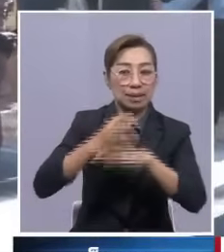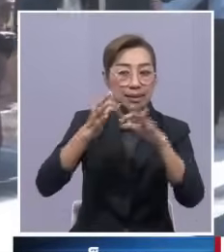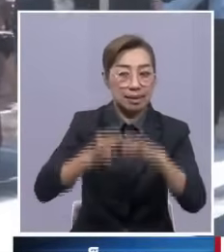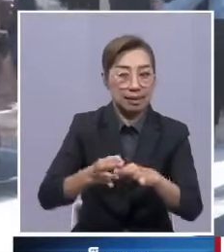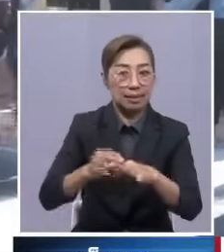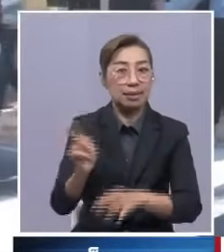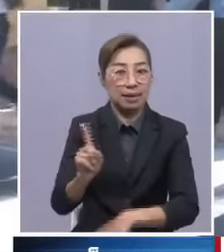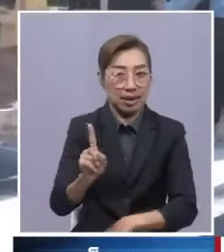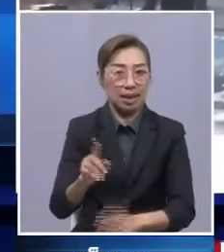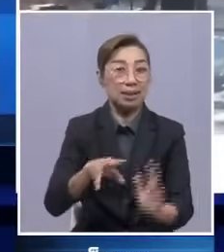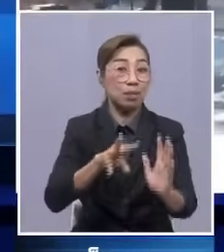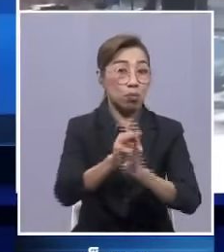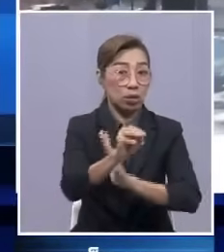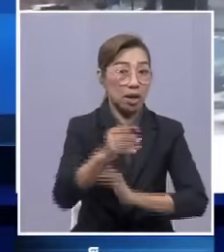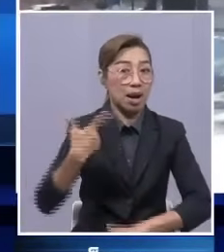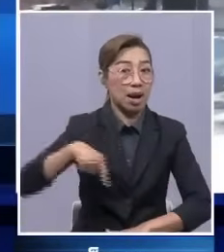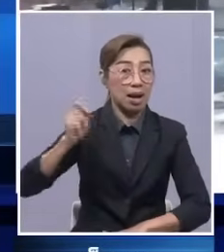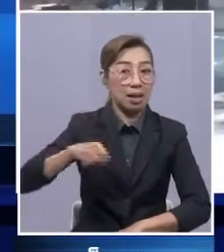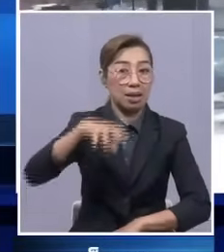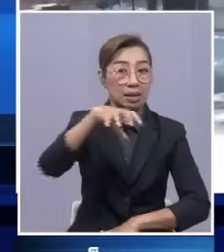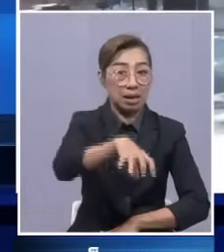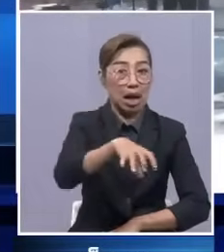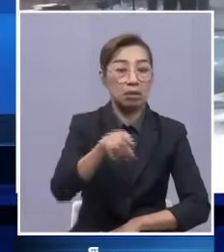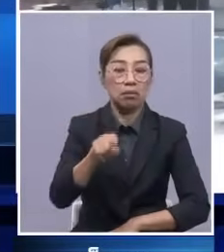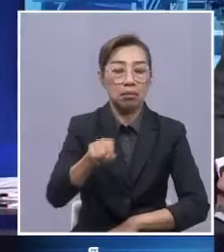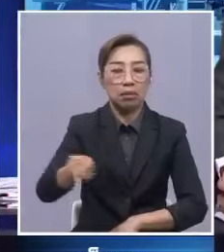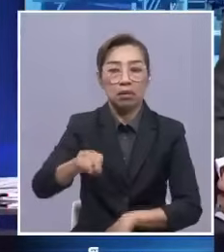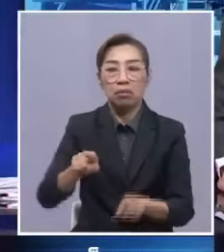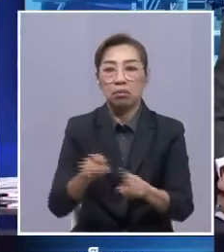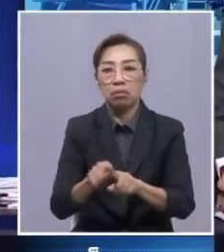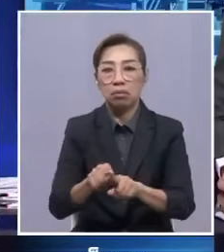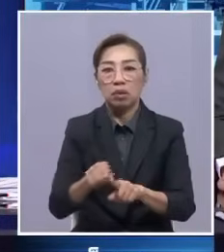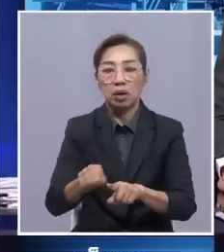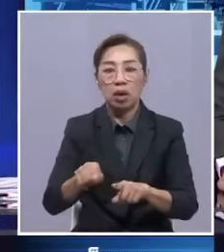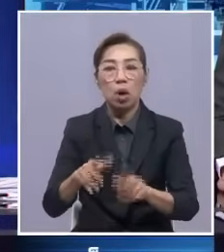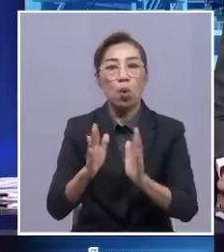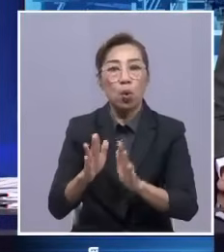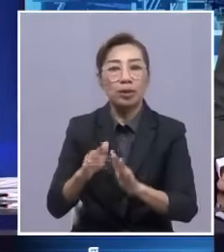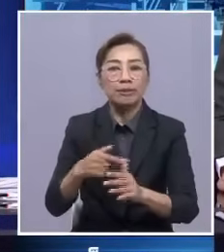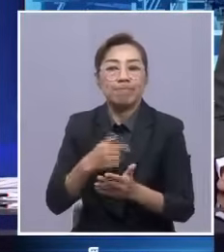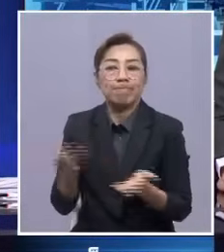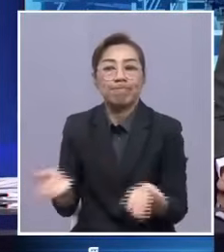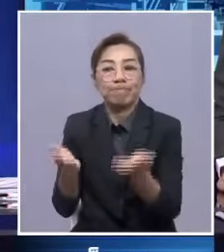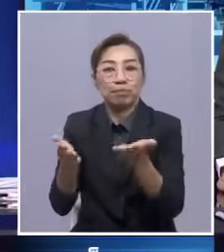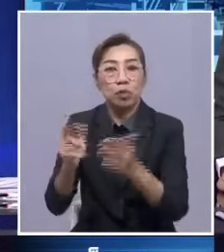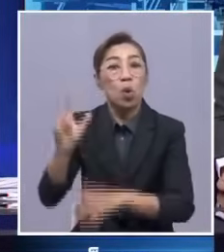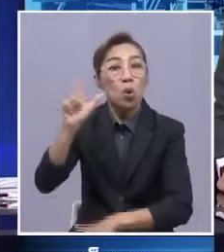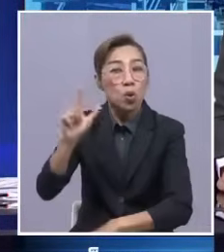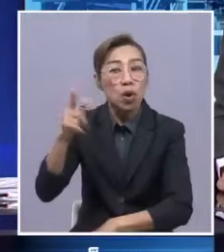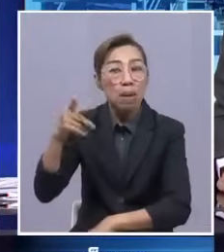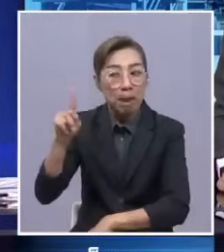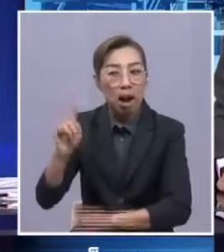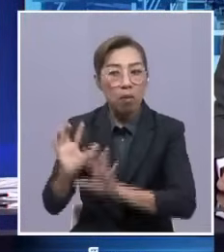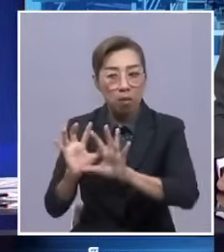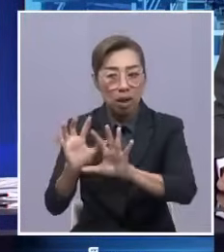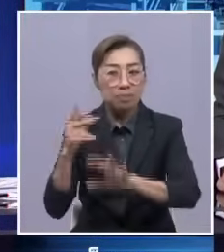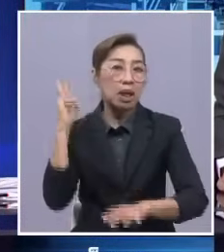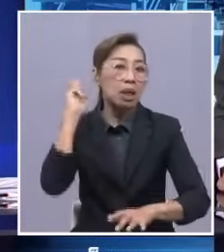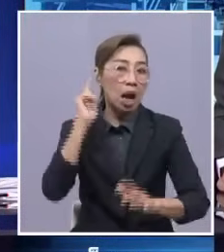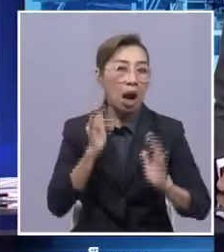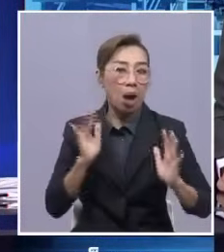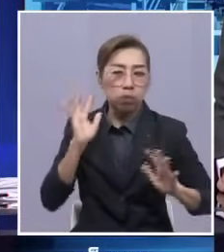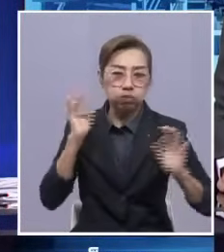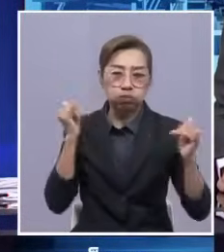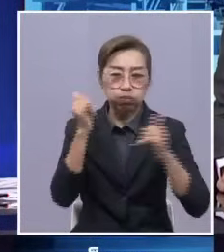ลจังหวัดมุกดาหารก็โอ้โหวันนี้ความเคลื่อนไหวทั้งคนที่เป็นฝ่ายกองเชียร์ลุงพลป้าแตนเนี่ยไปอยู่ที่นั่นแล้วก็มีนักข่าวไปเกาะติดกันเพียบเลยนะครับ